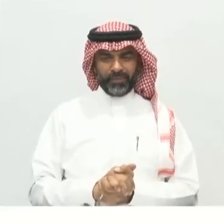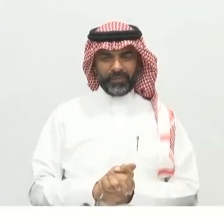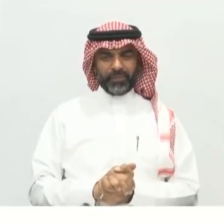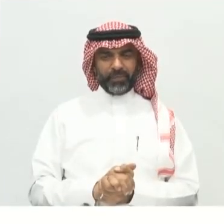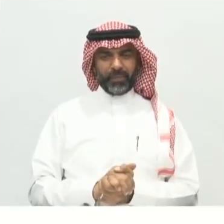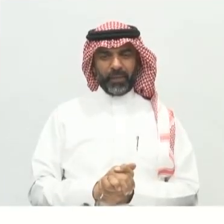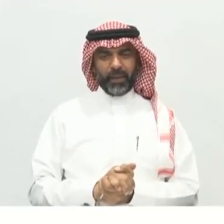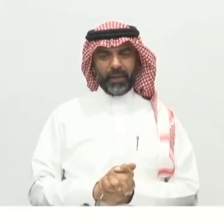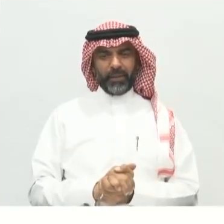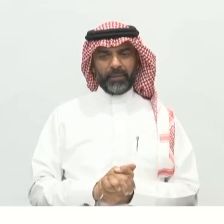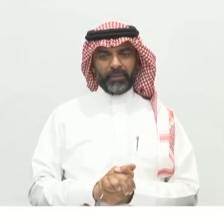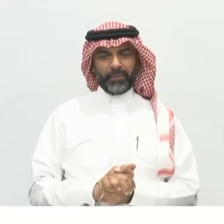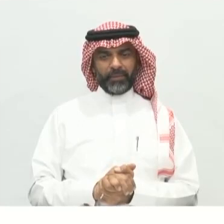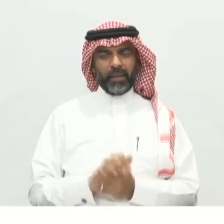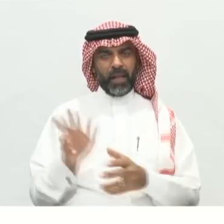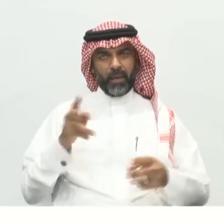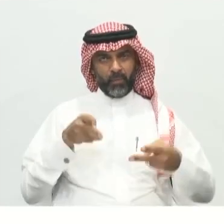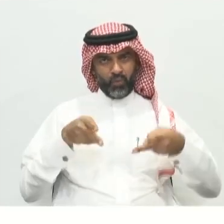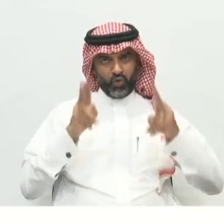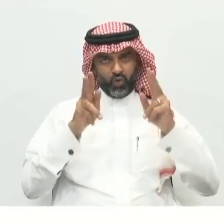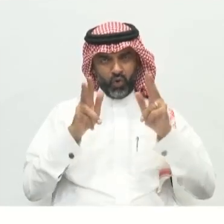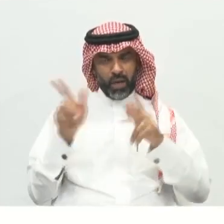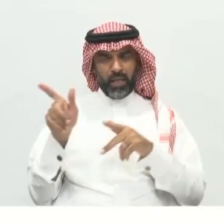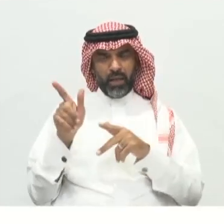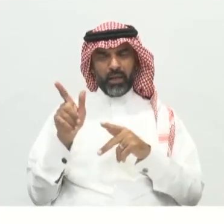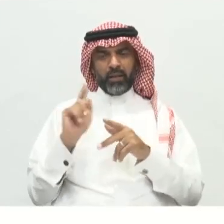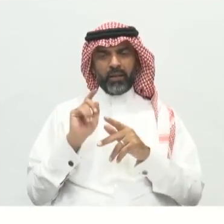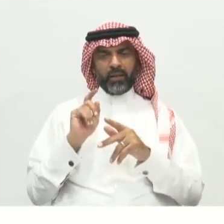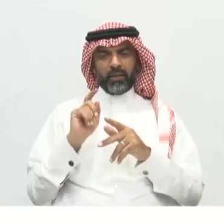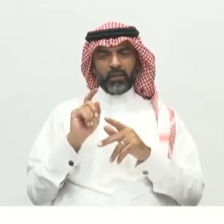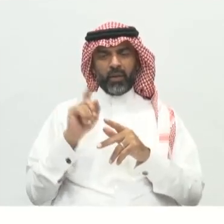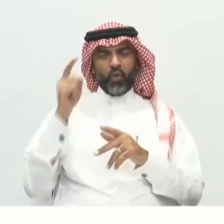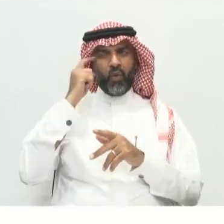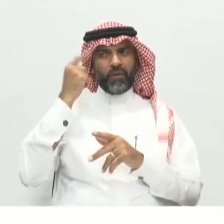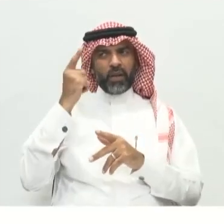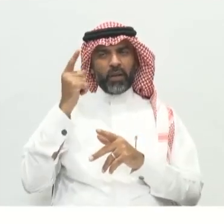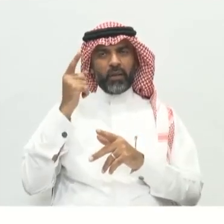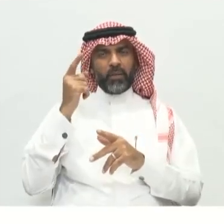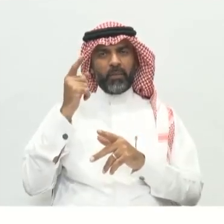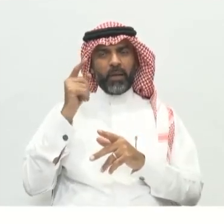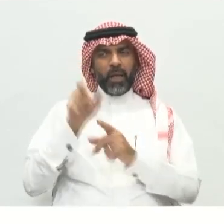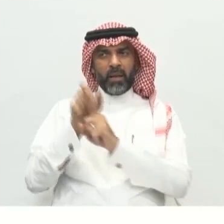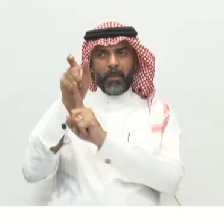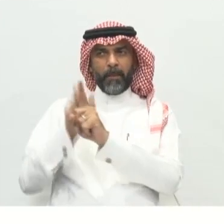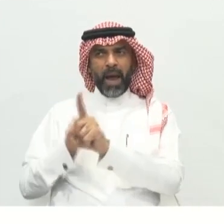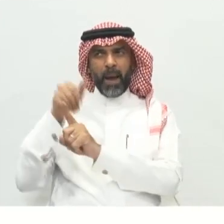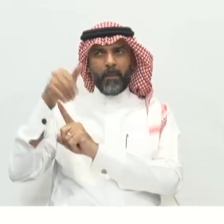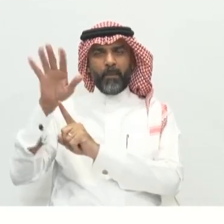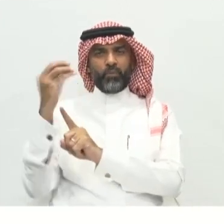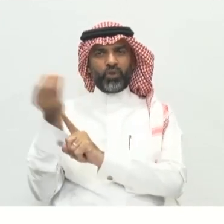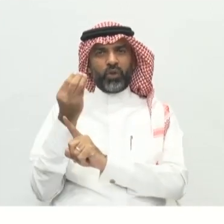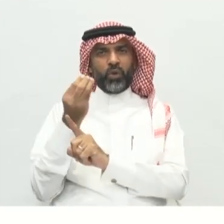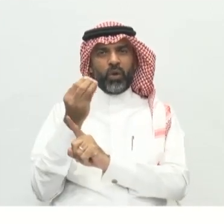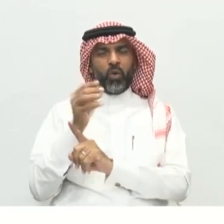للمدرسه نتذكر معا المشروع هذا المشروع يتكون كما ذكرنا من فكره او مشكله الباع المتجول حيث يقوم